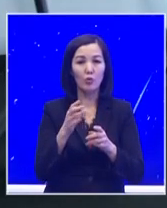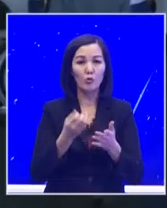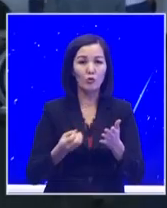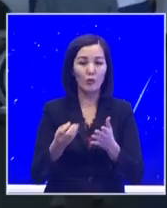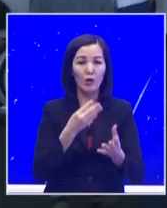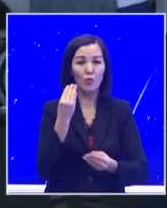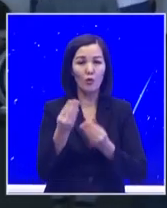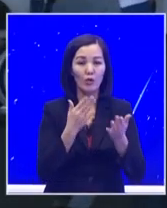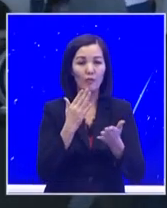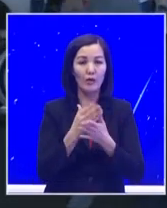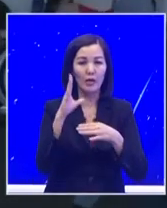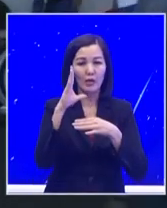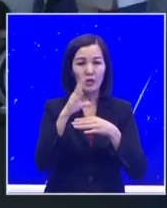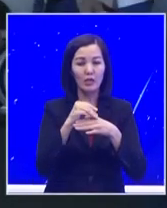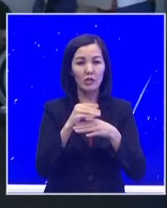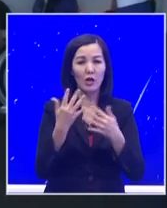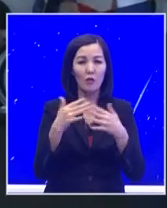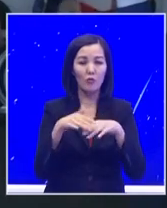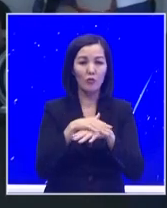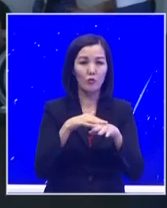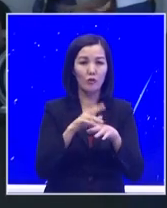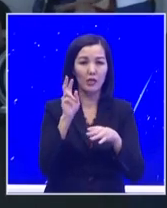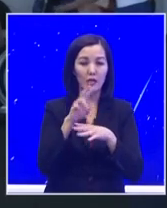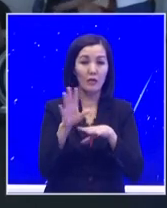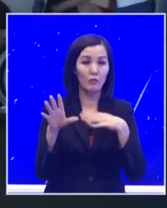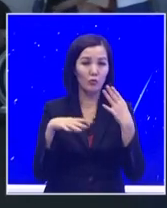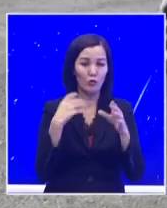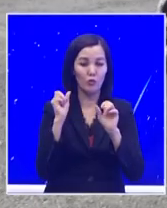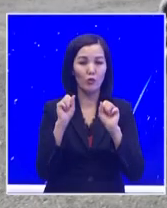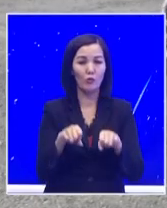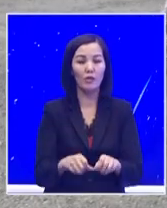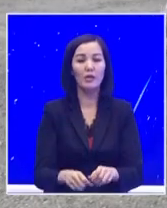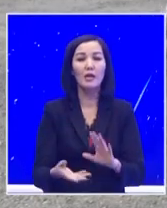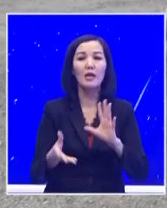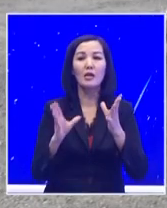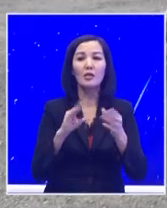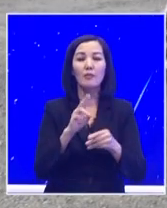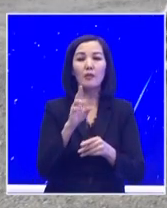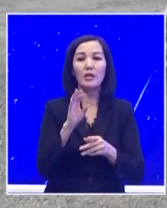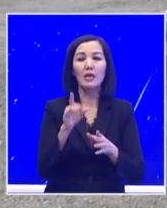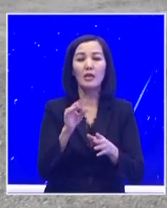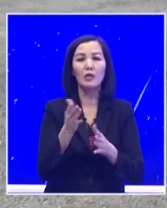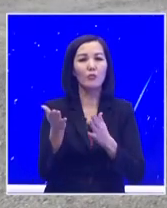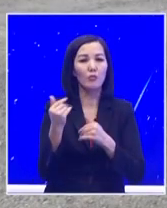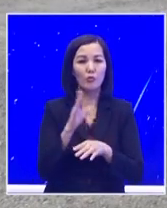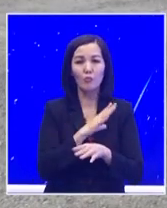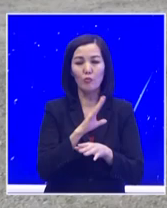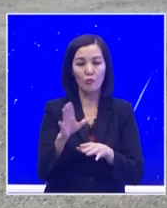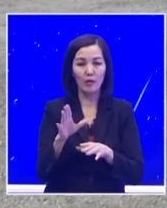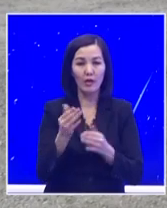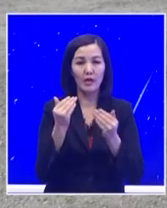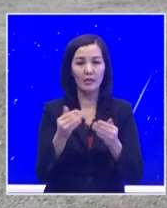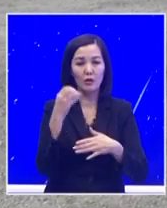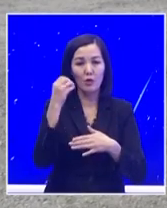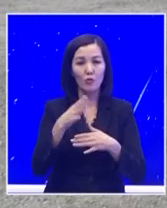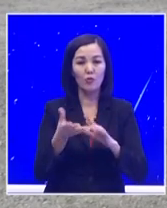балаларға арналған, ал кешкі уақытта ауылдың тұрғындары келіп жасаса болады. Жалпы келгенде бұрын-соңды мұндай спорт мектебі болмаған.